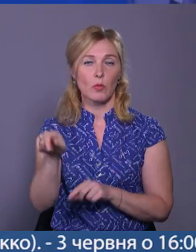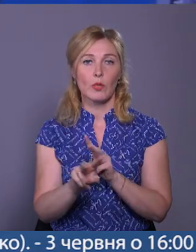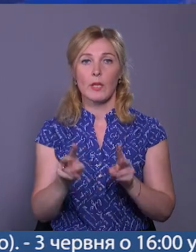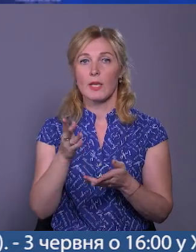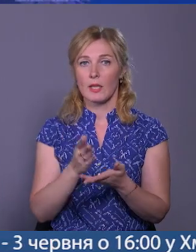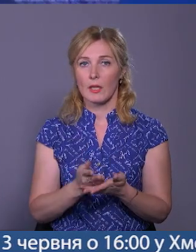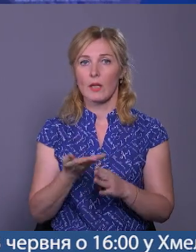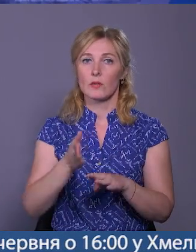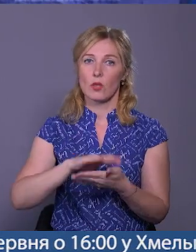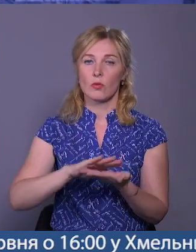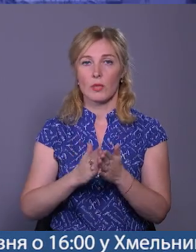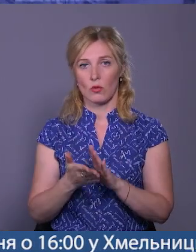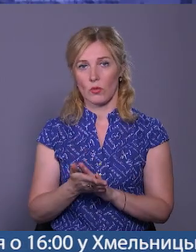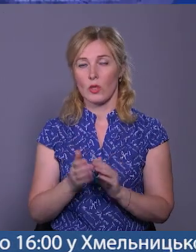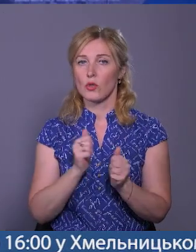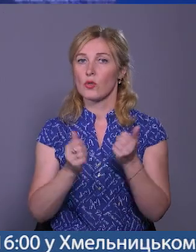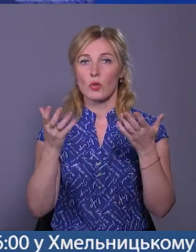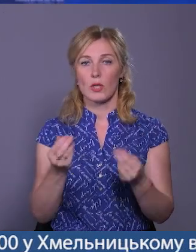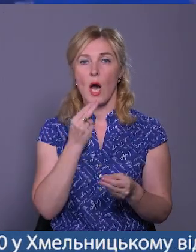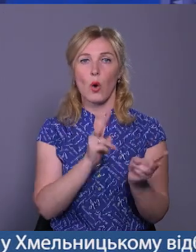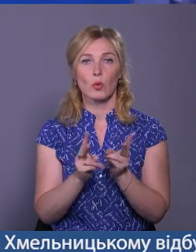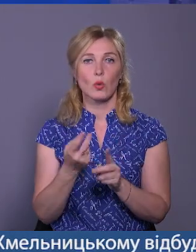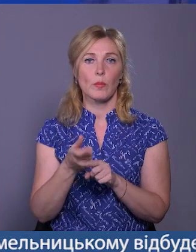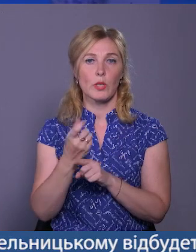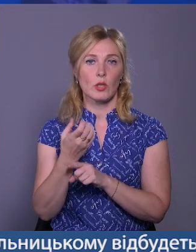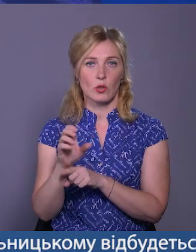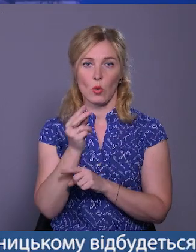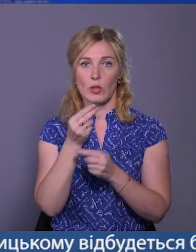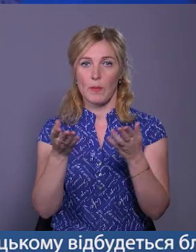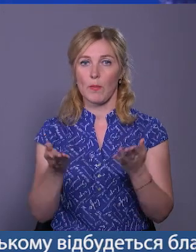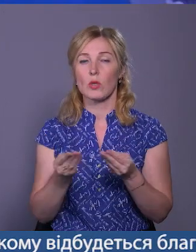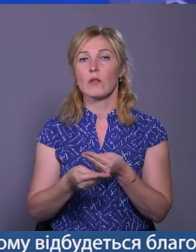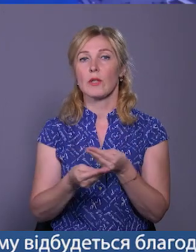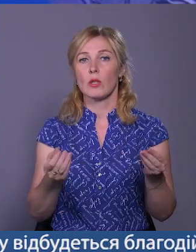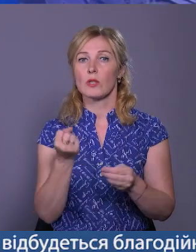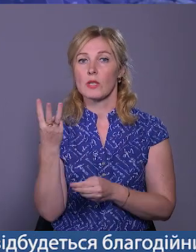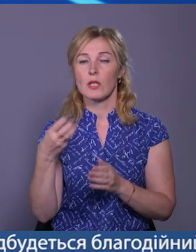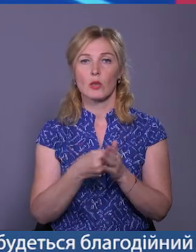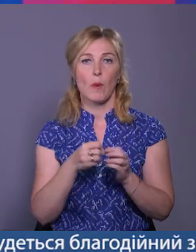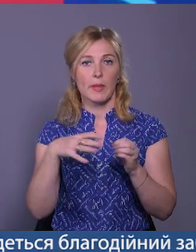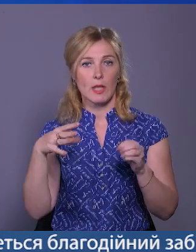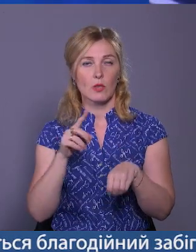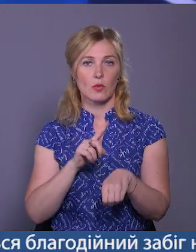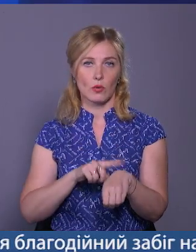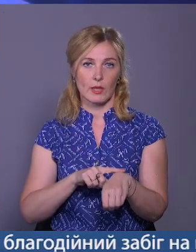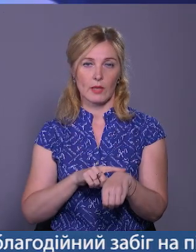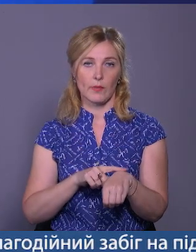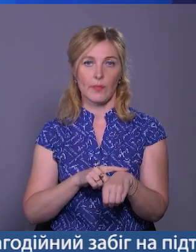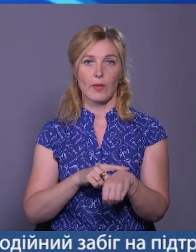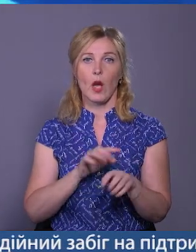котрі перебувають у скруті щодня готують більше сотні порцій видають їх з 13 до 15 години